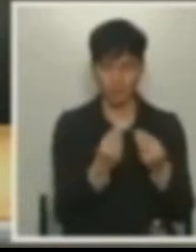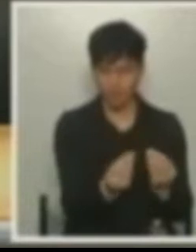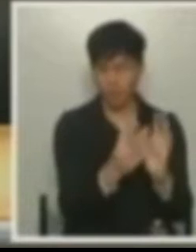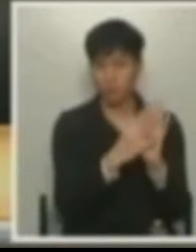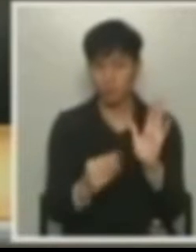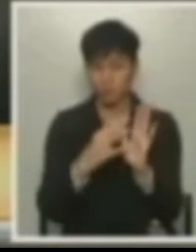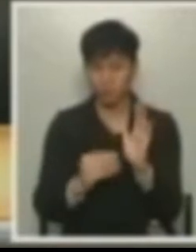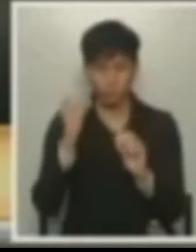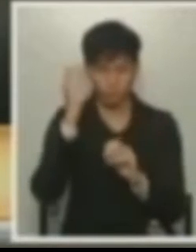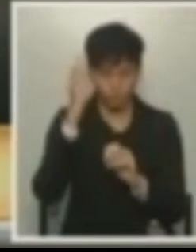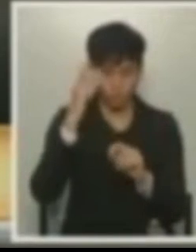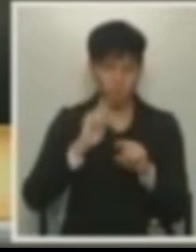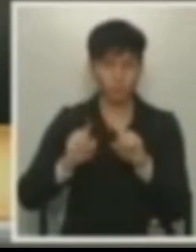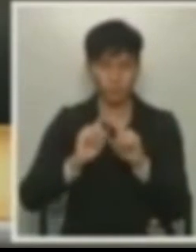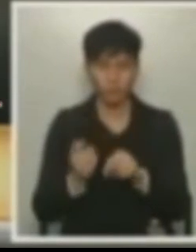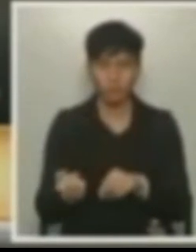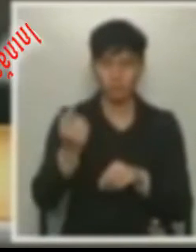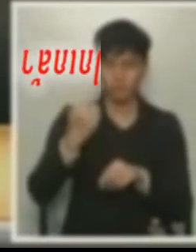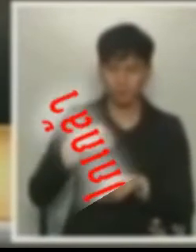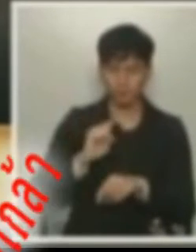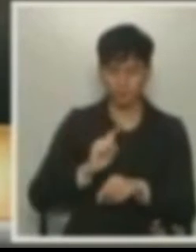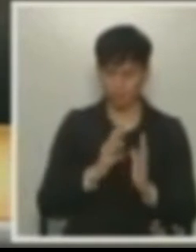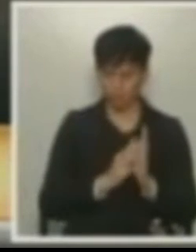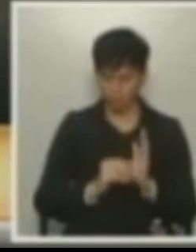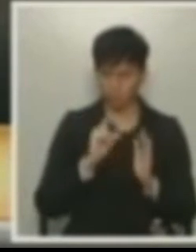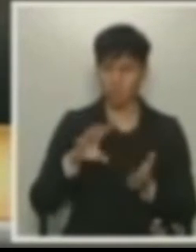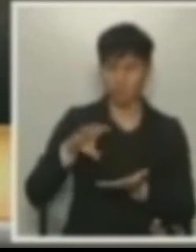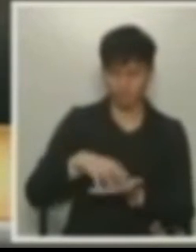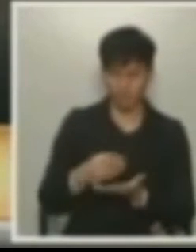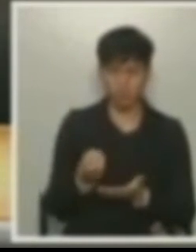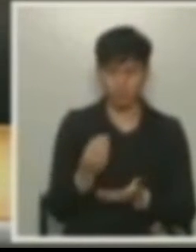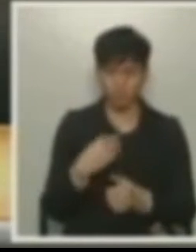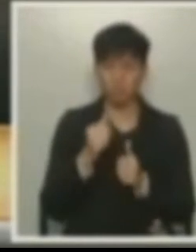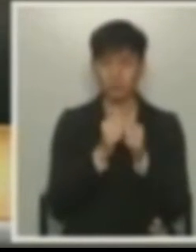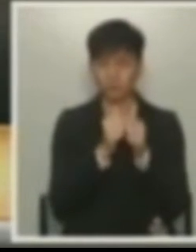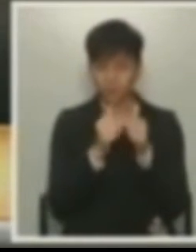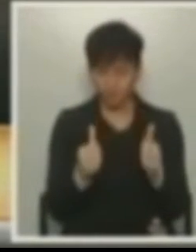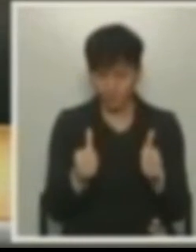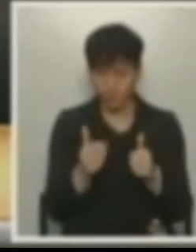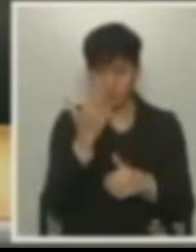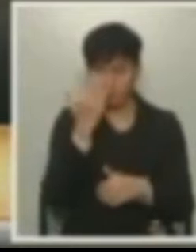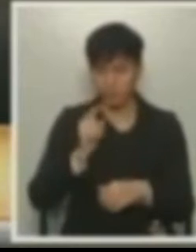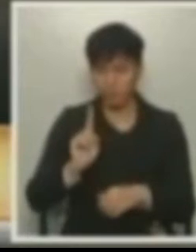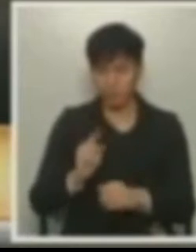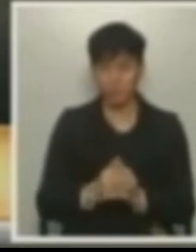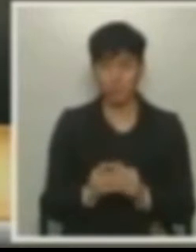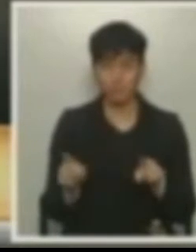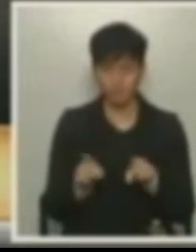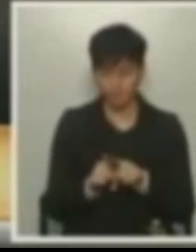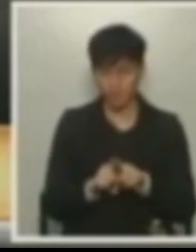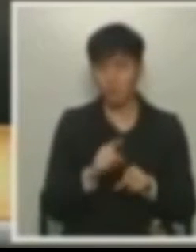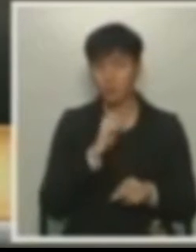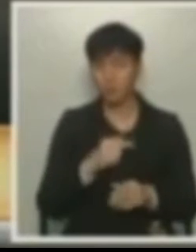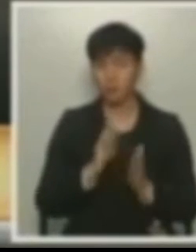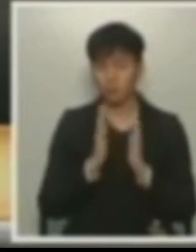ผมก็ได้รับฟีดแบ็กสะท้อนกลับมาว่าการอบรมนั้นดีมากนะครับแล้วก็ผมก็กำชับนะคนที่ทางฝั่งพรรคผมส่ง